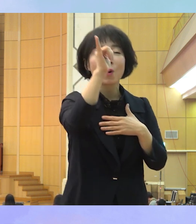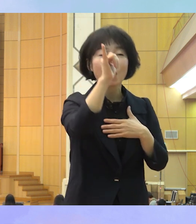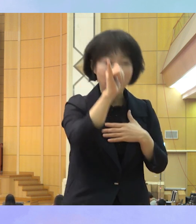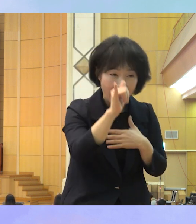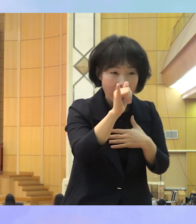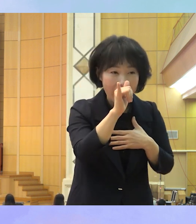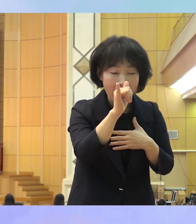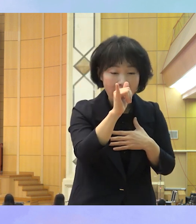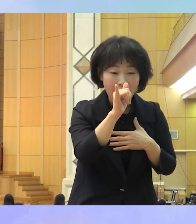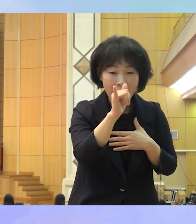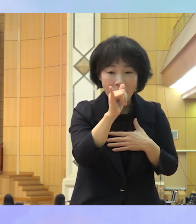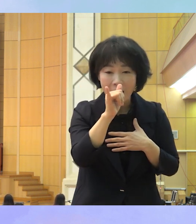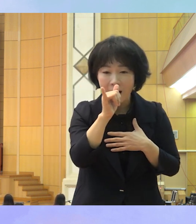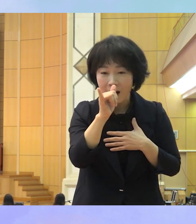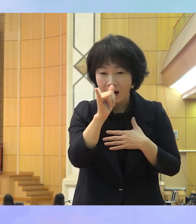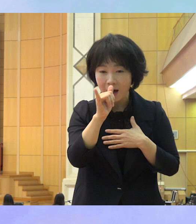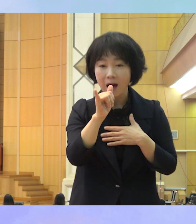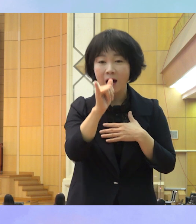복이 있도다.